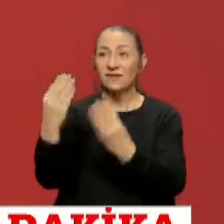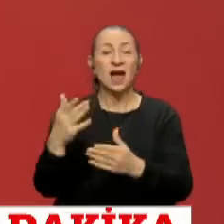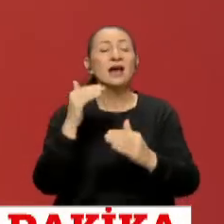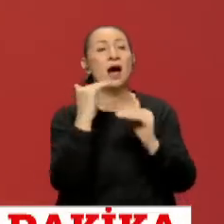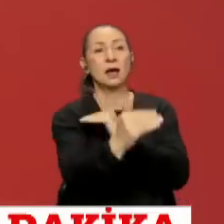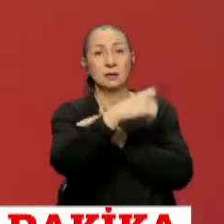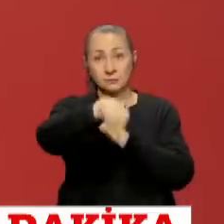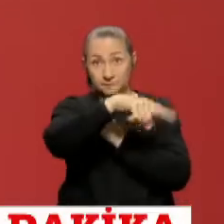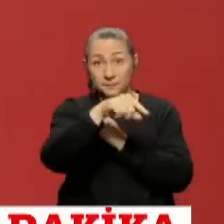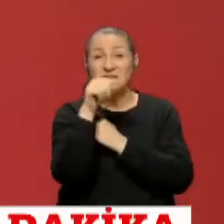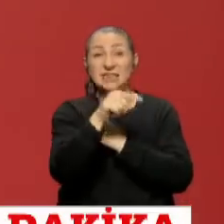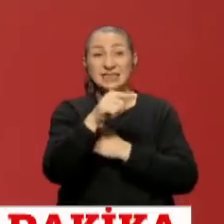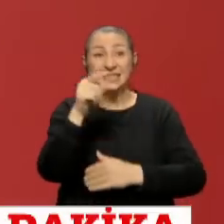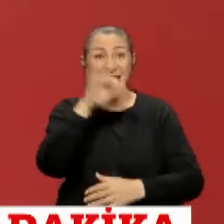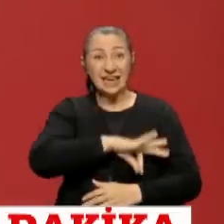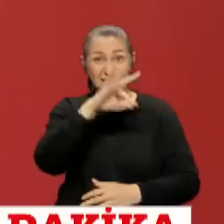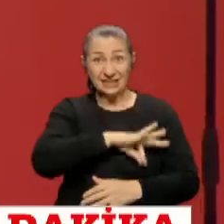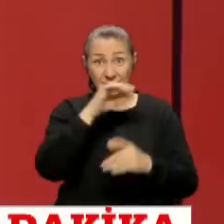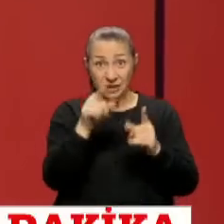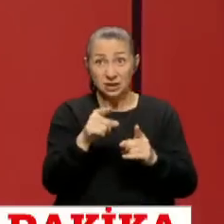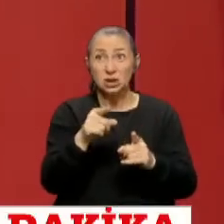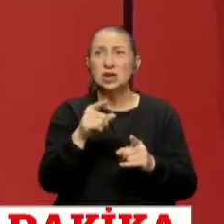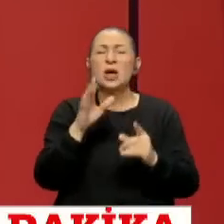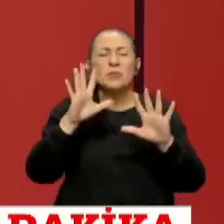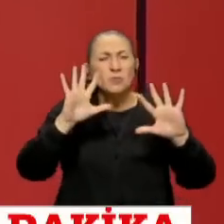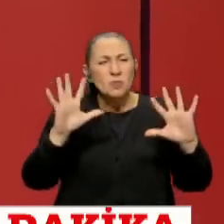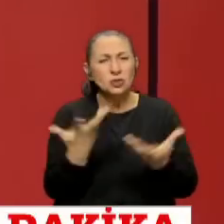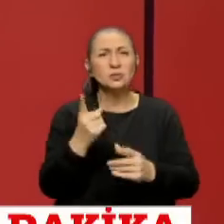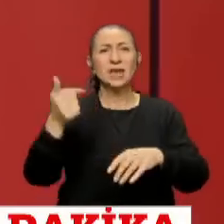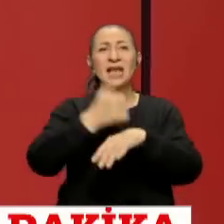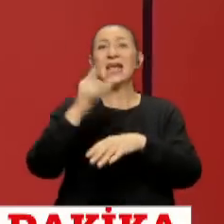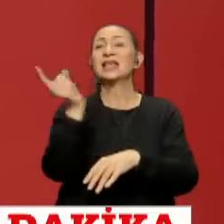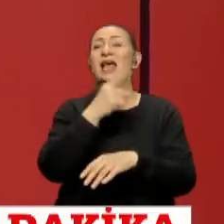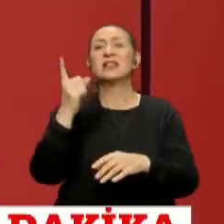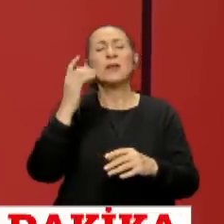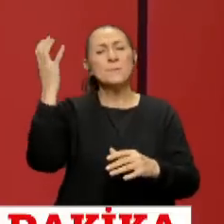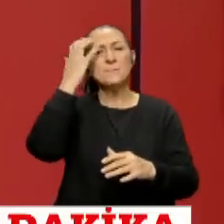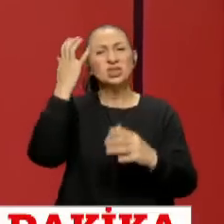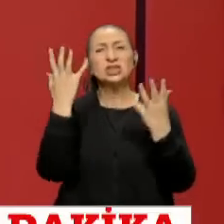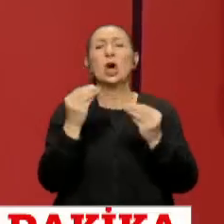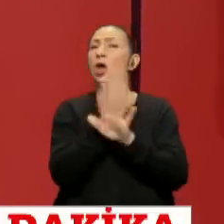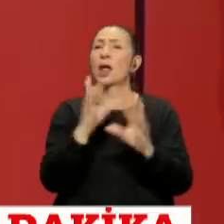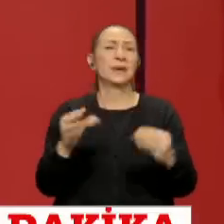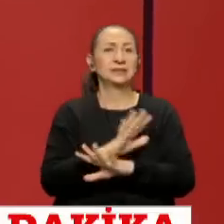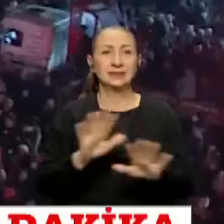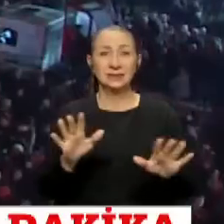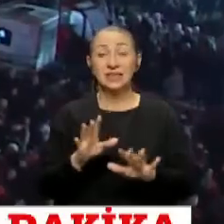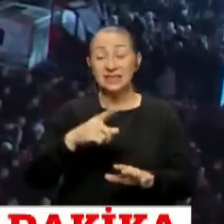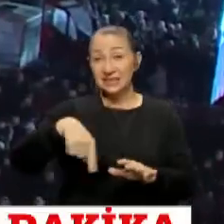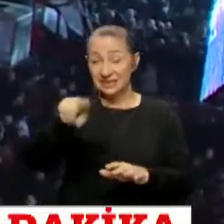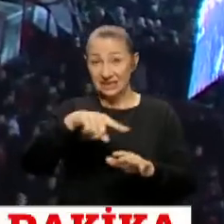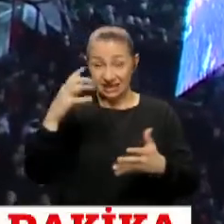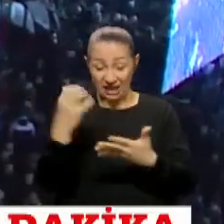seçmenler, sizin kazanımlarınız yozlaşmış bir iktidarın teminatında olamaz.